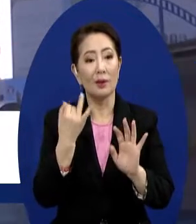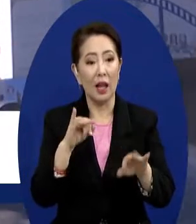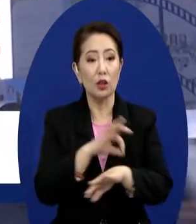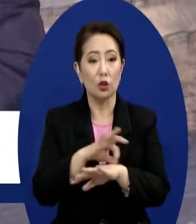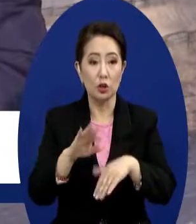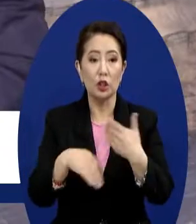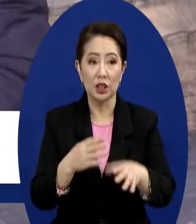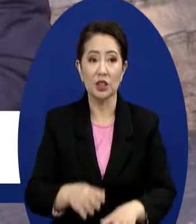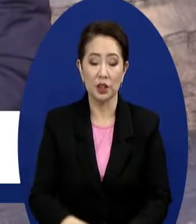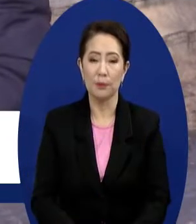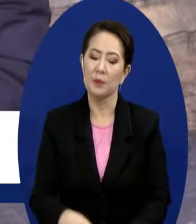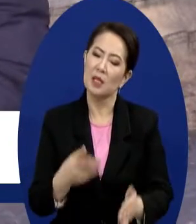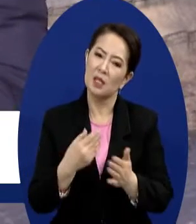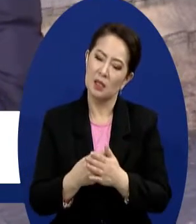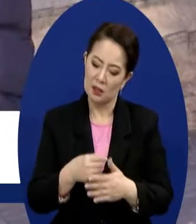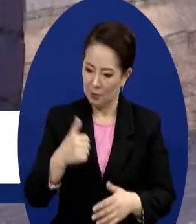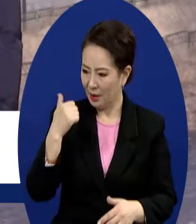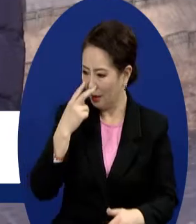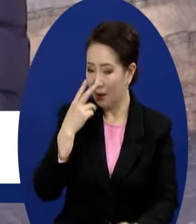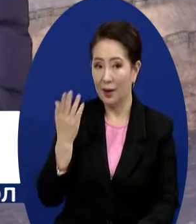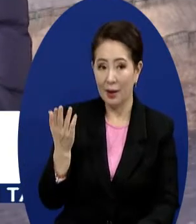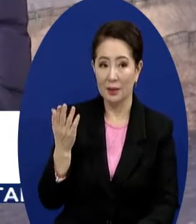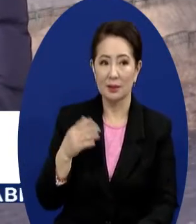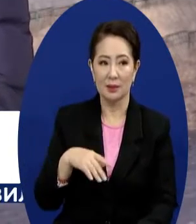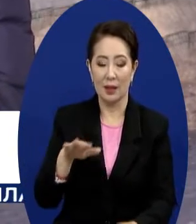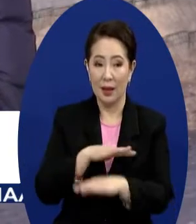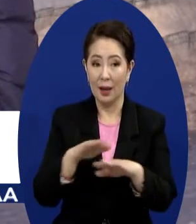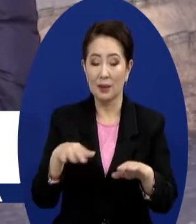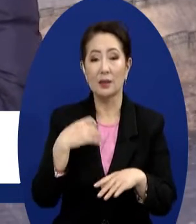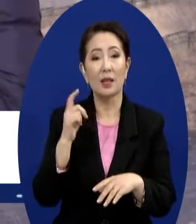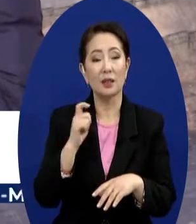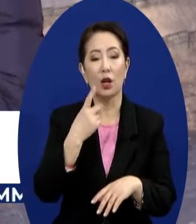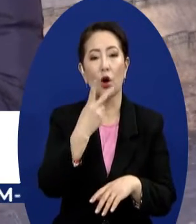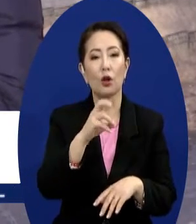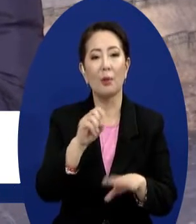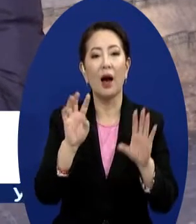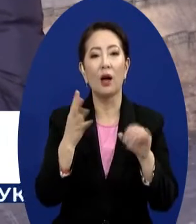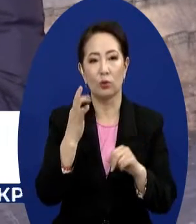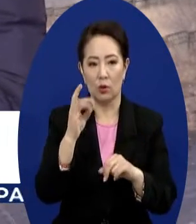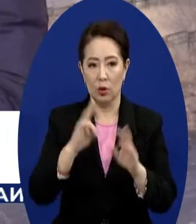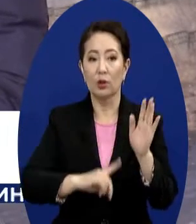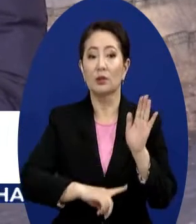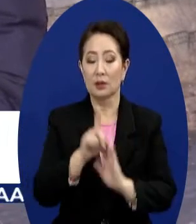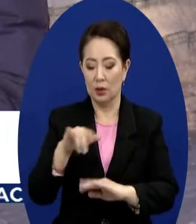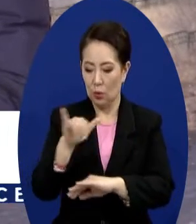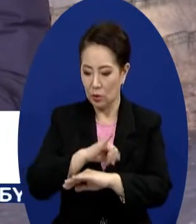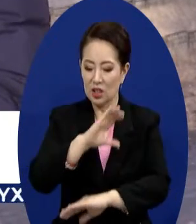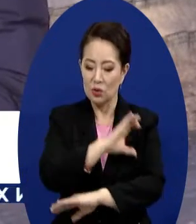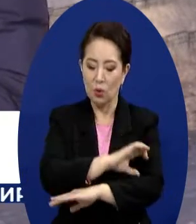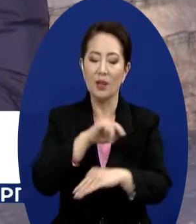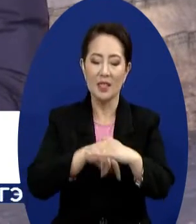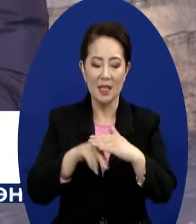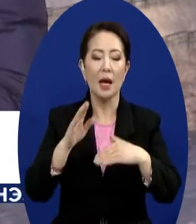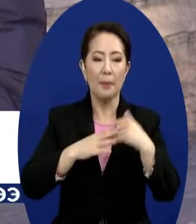байна. Жишээлбэл миний ард харагдаж байгаа энэ талбайд 2014 оноос эхлэн за улсын сургууль